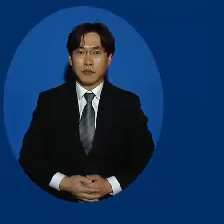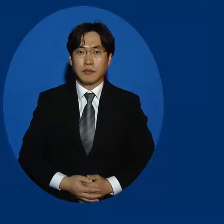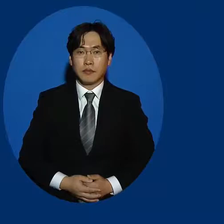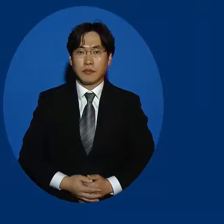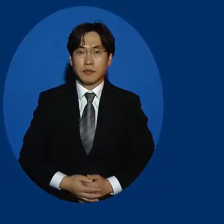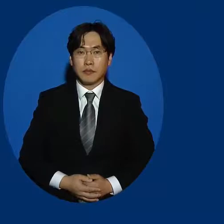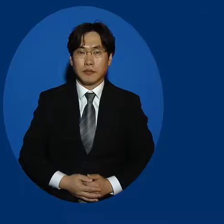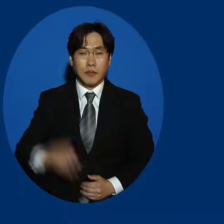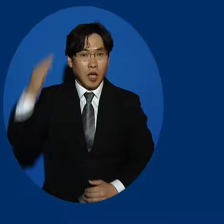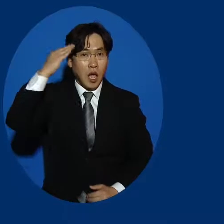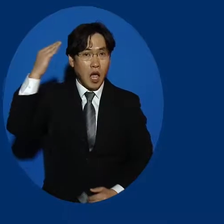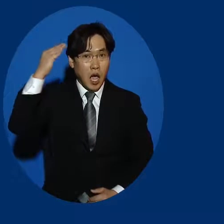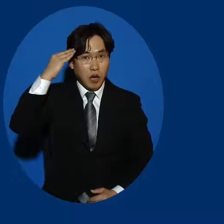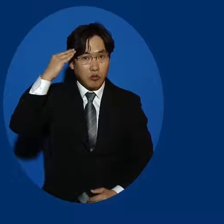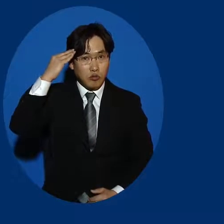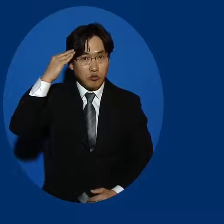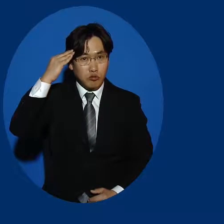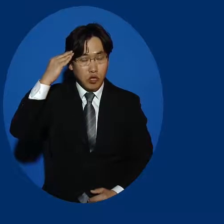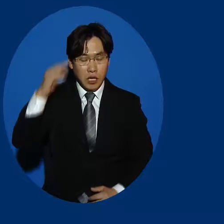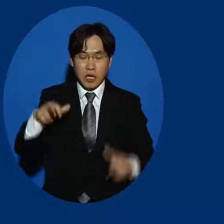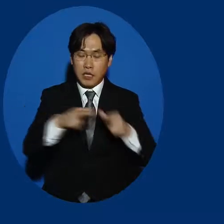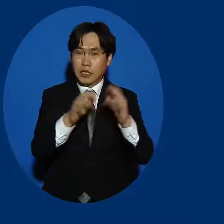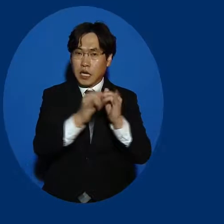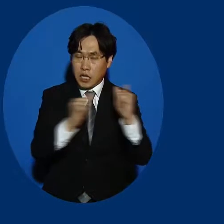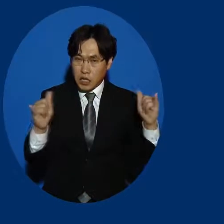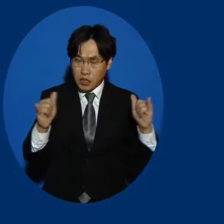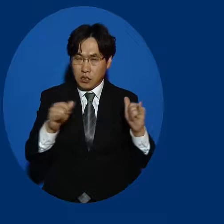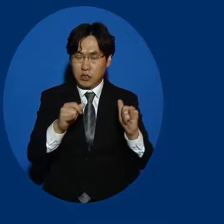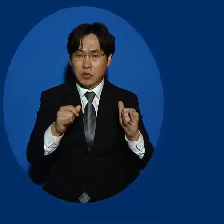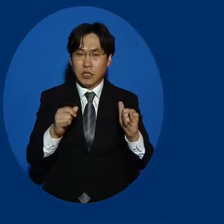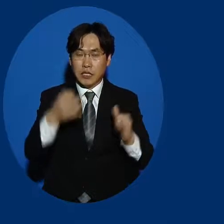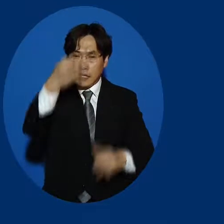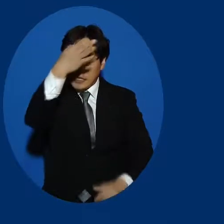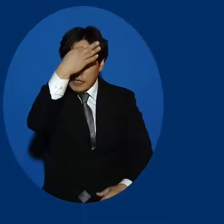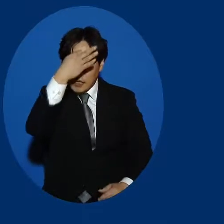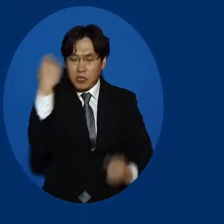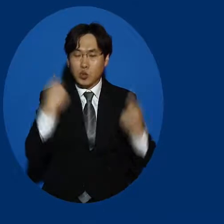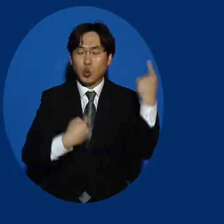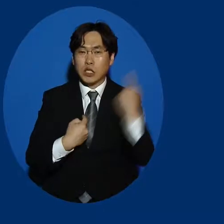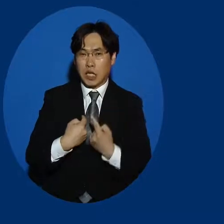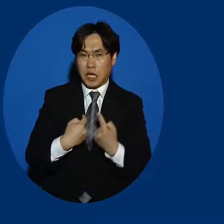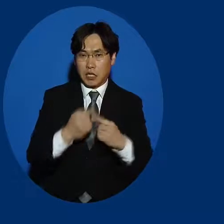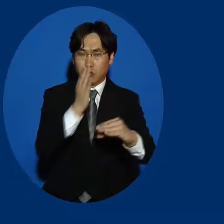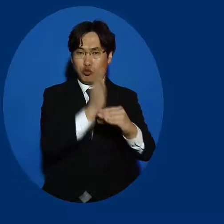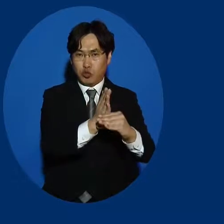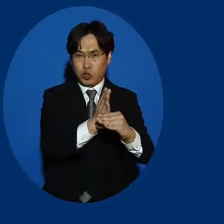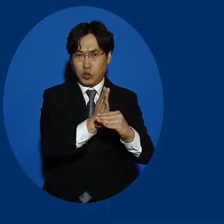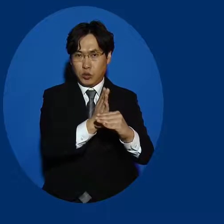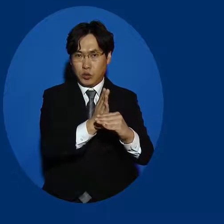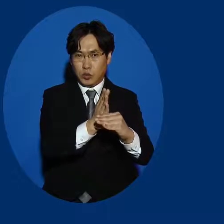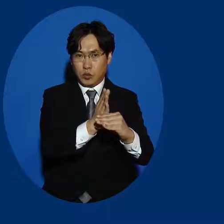자, 우리나라의 장애의 개념은 아직까지도 기능 손상에 주목하고 있기 때문에